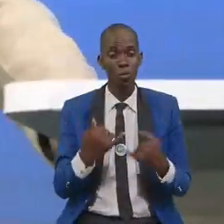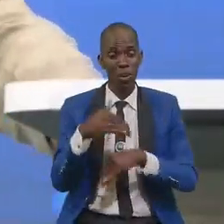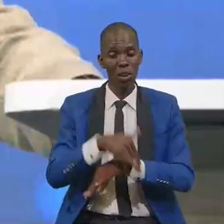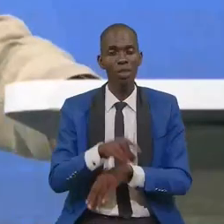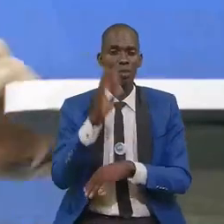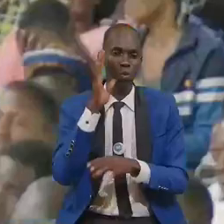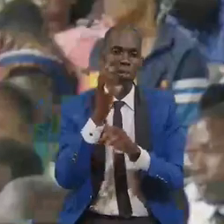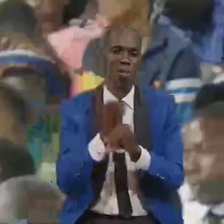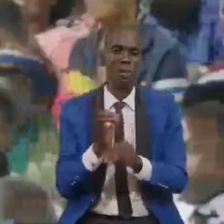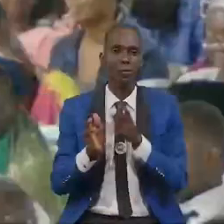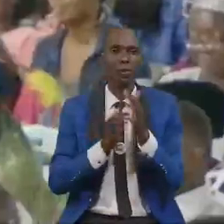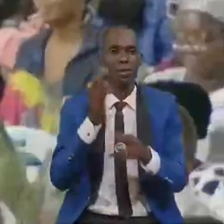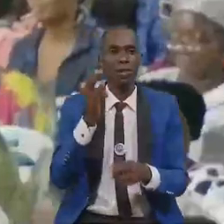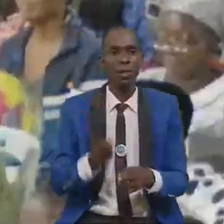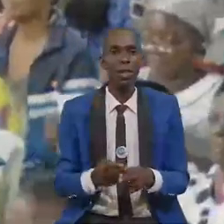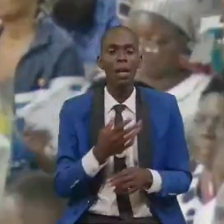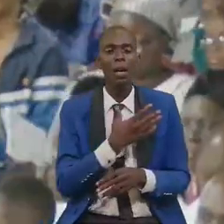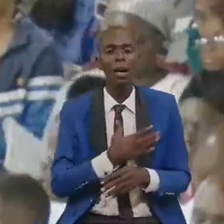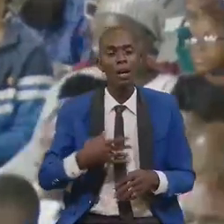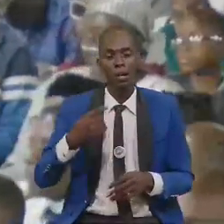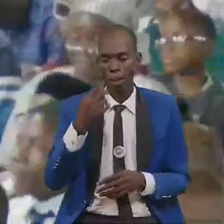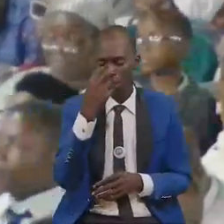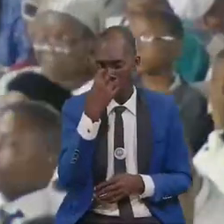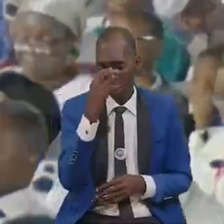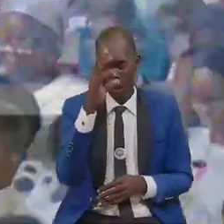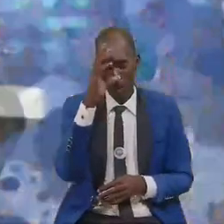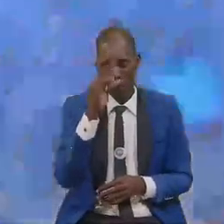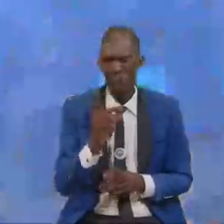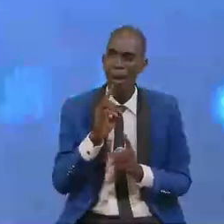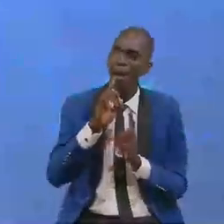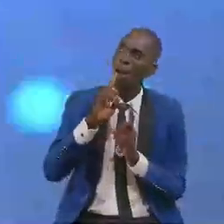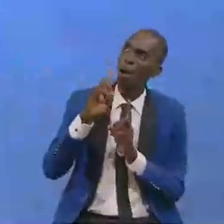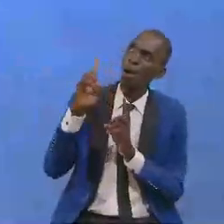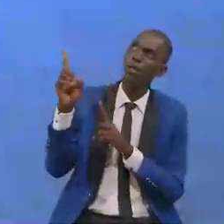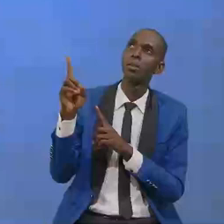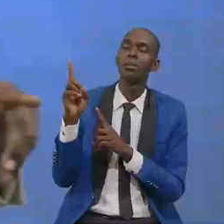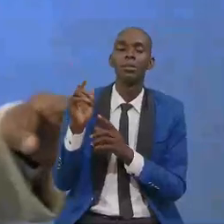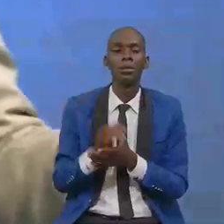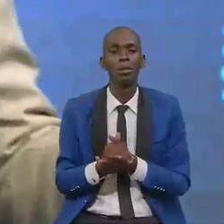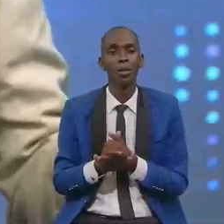recevoir et l'aveugle lui répondit